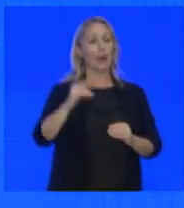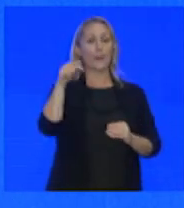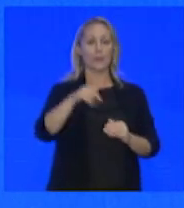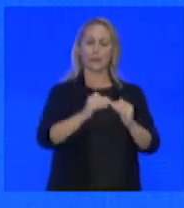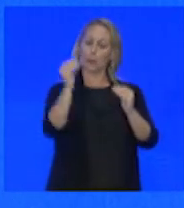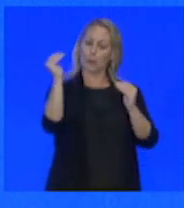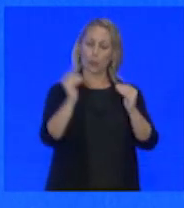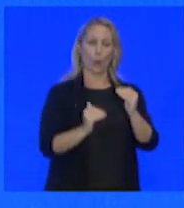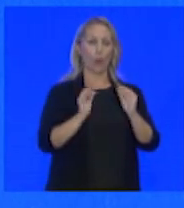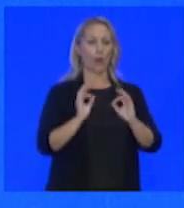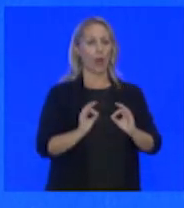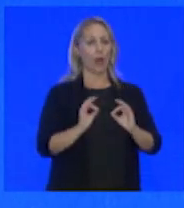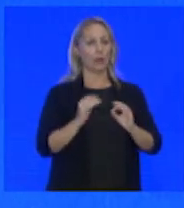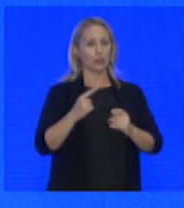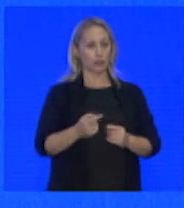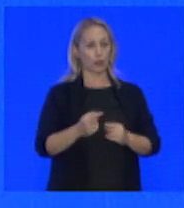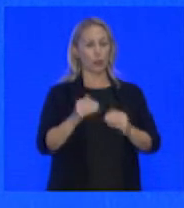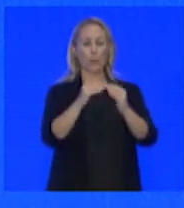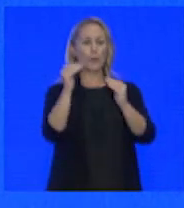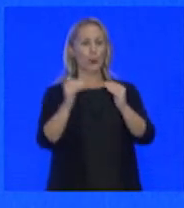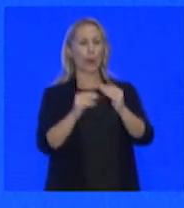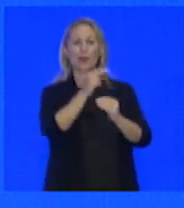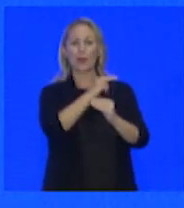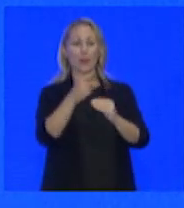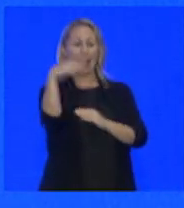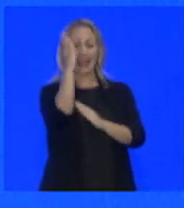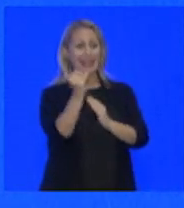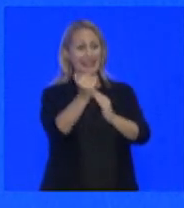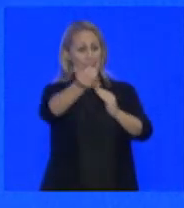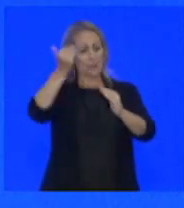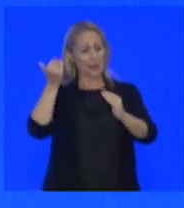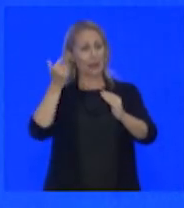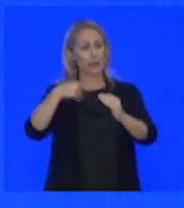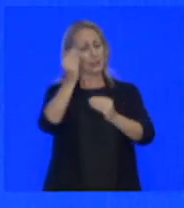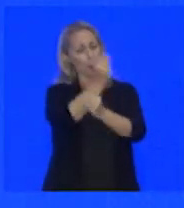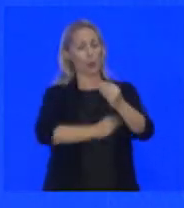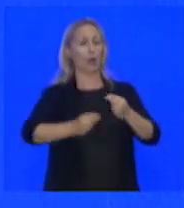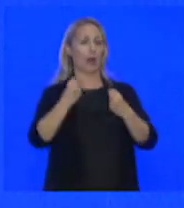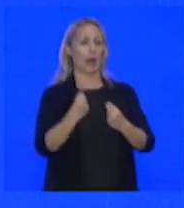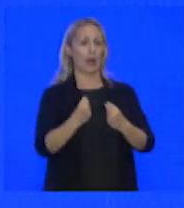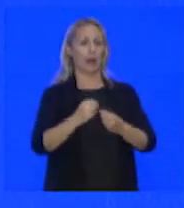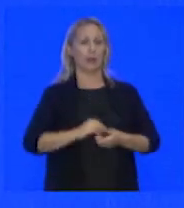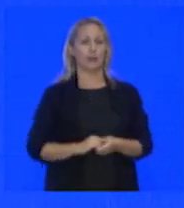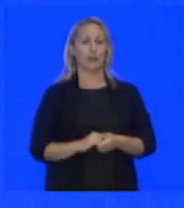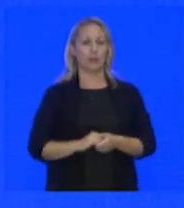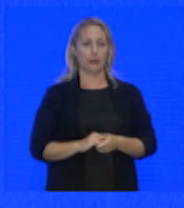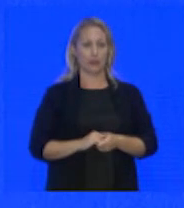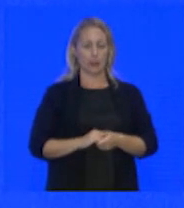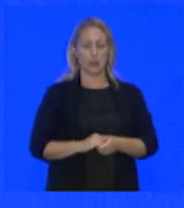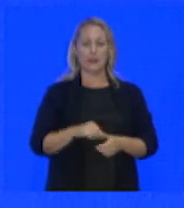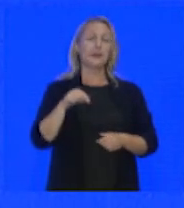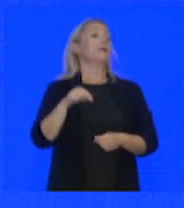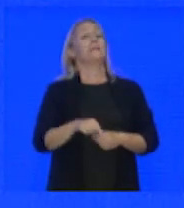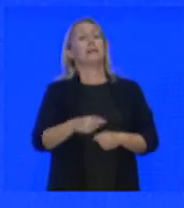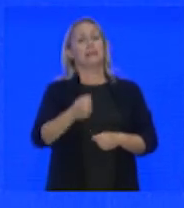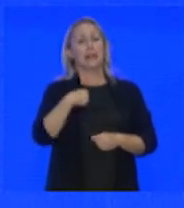χαμηλότερα, ακόμα και από αυτά της προ-κρίσης εποχής. Και αυτή την αλλαγή του κλίματος τη διαπίστωσα όμως